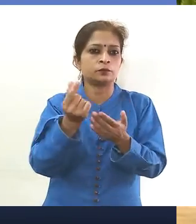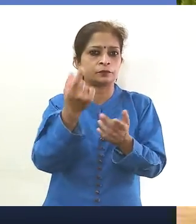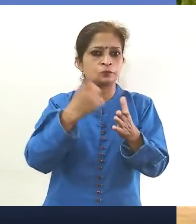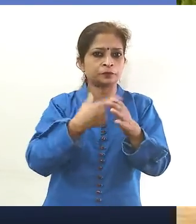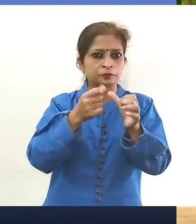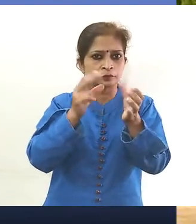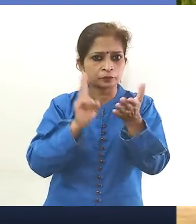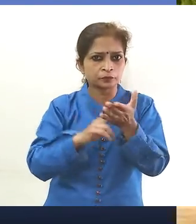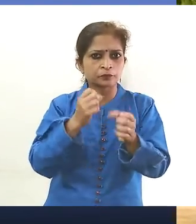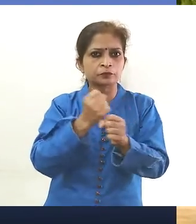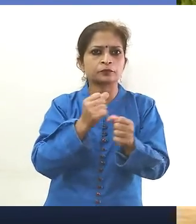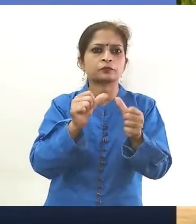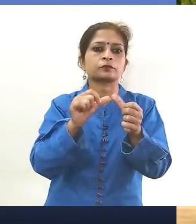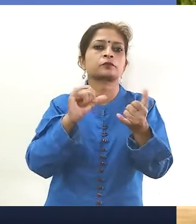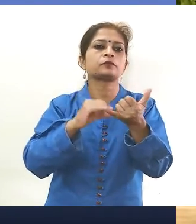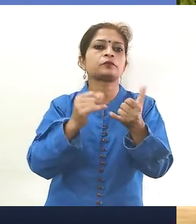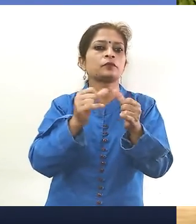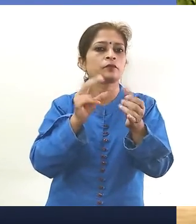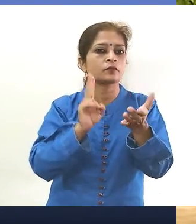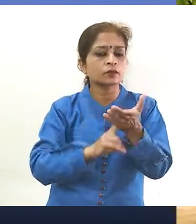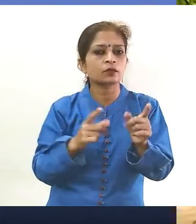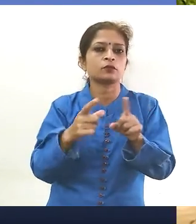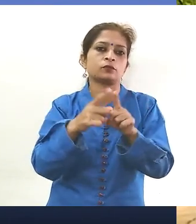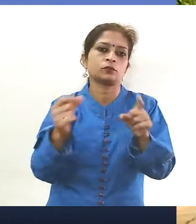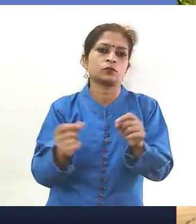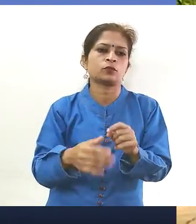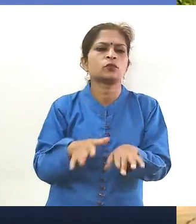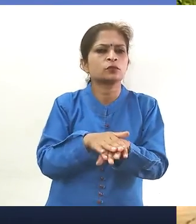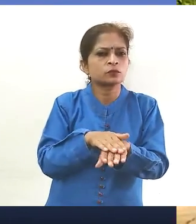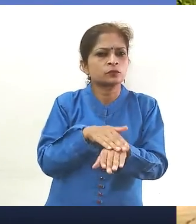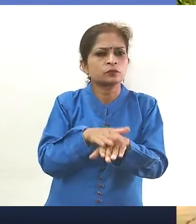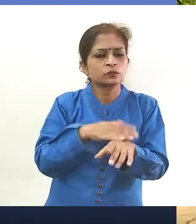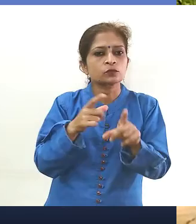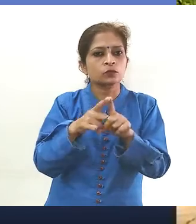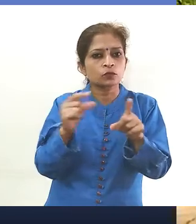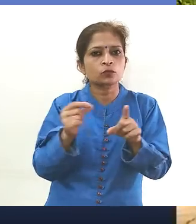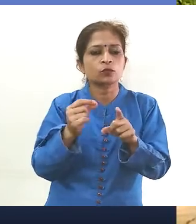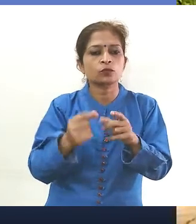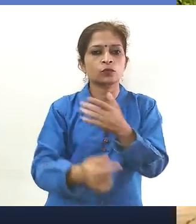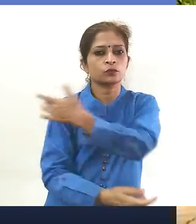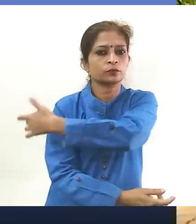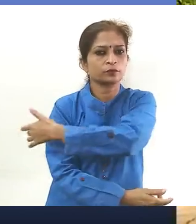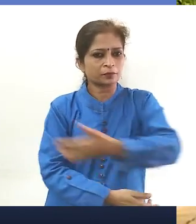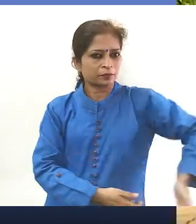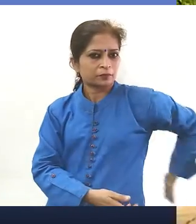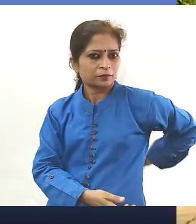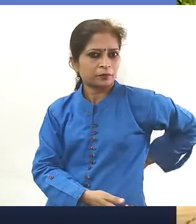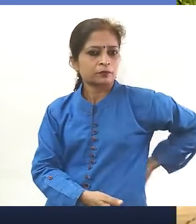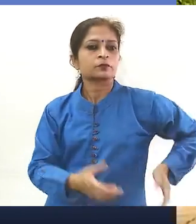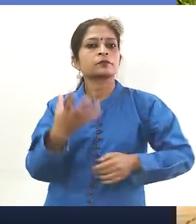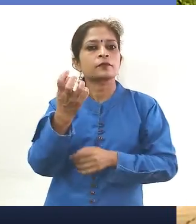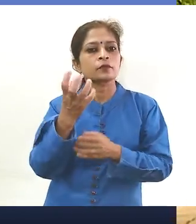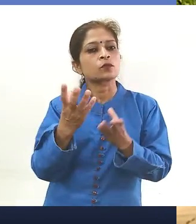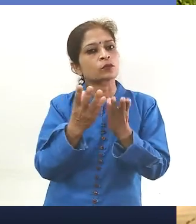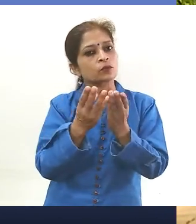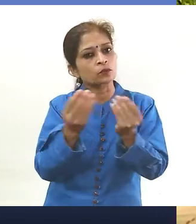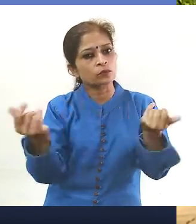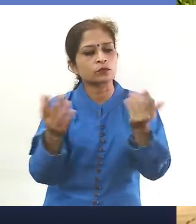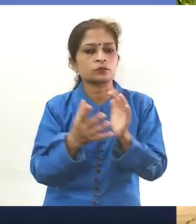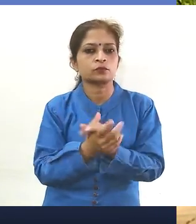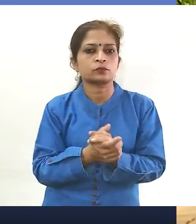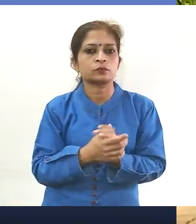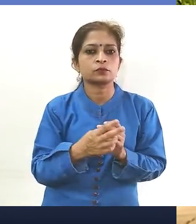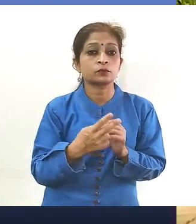हैं, आराम आराम से करते हैं, तो कमर दर्द तो दूर होता ही होता है। ऐसे भी कर सकते हैं इसको, ऐसे भी कर सकते हैं,